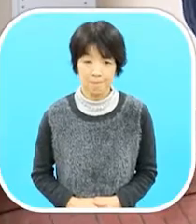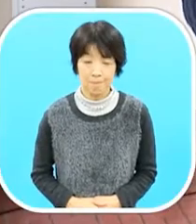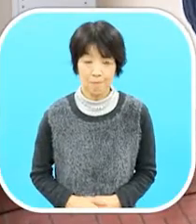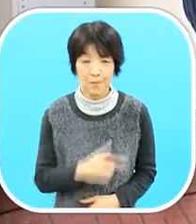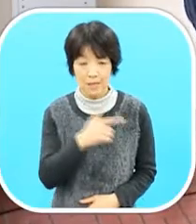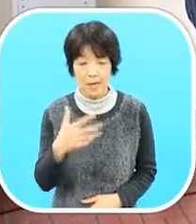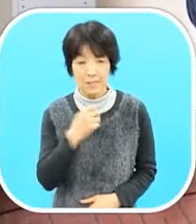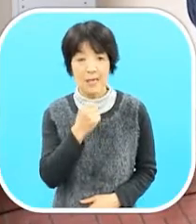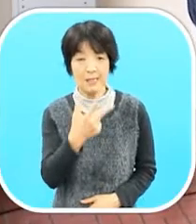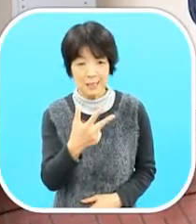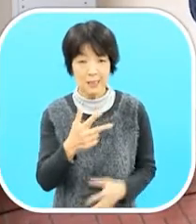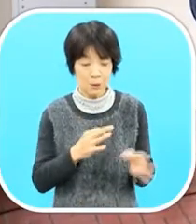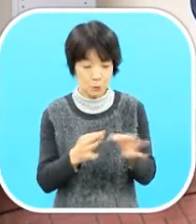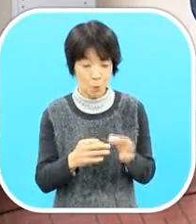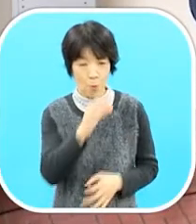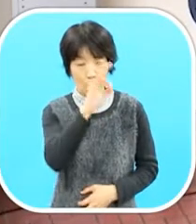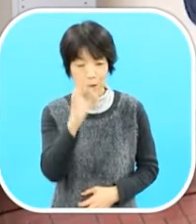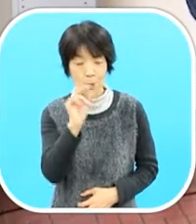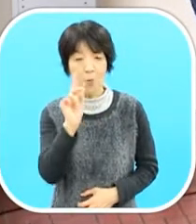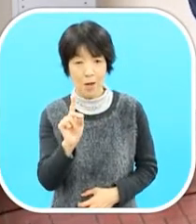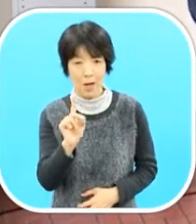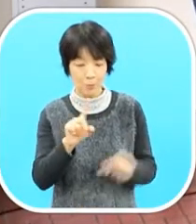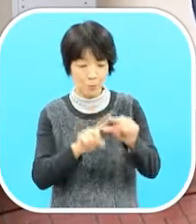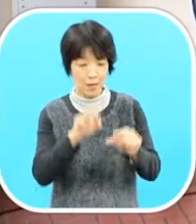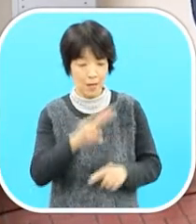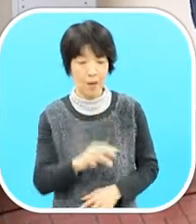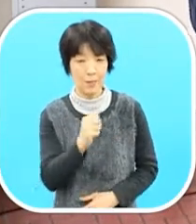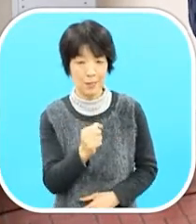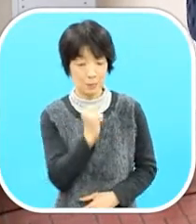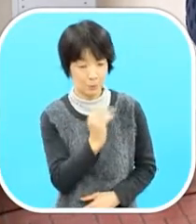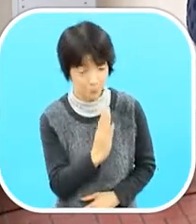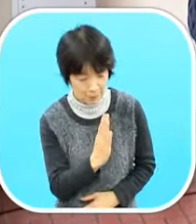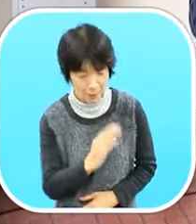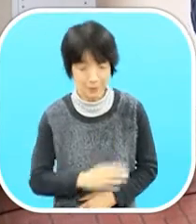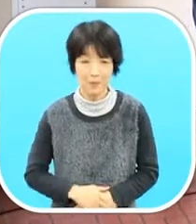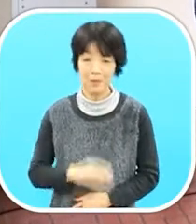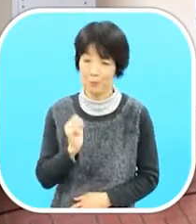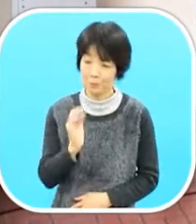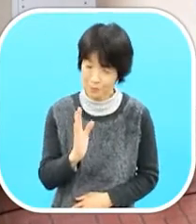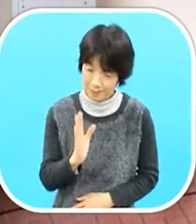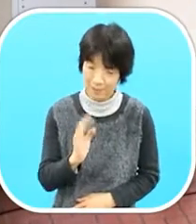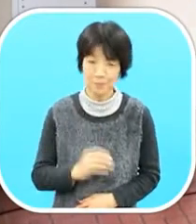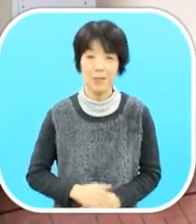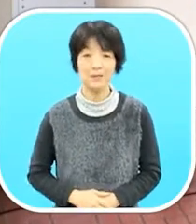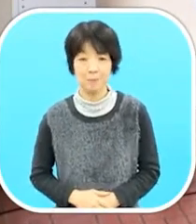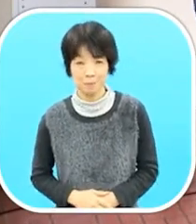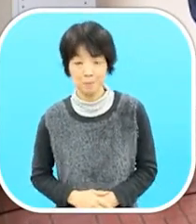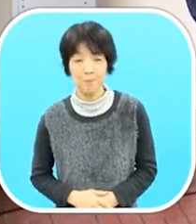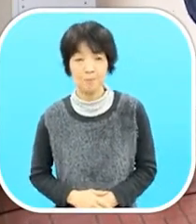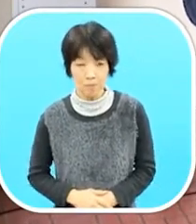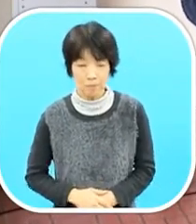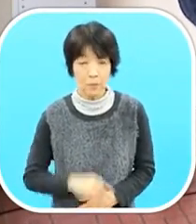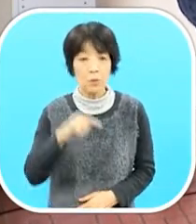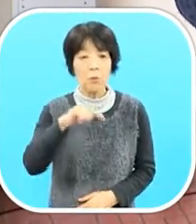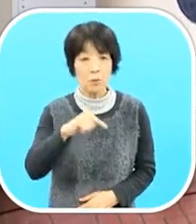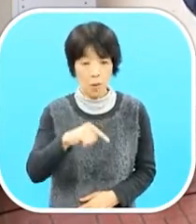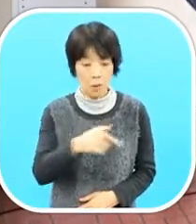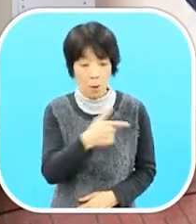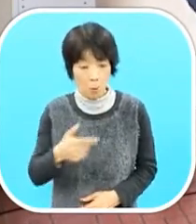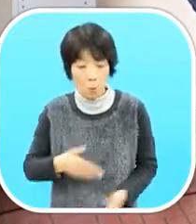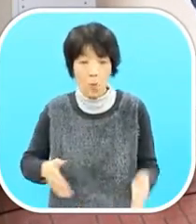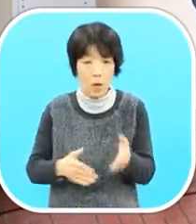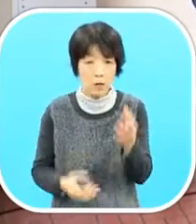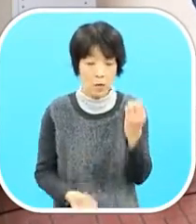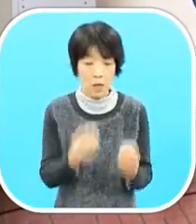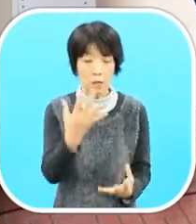大仙市商工観光課の中川智晴さんです。よろしくお願いします。 よろしくお願いします。 中川さん、大仙市では大曲